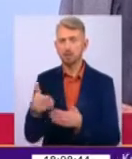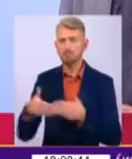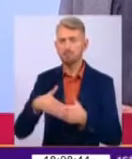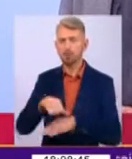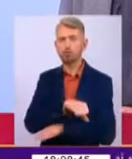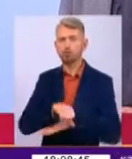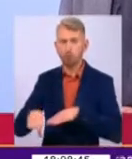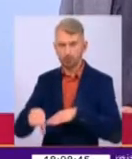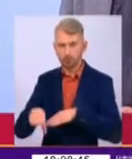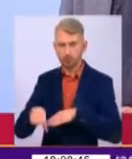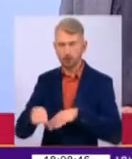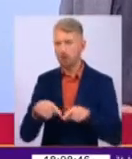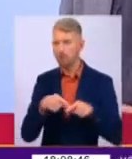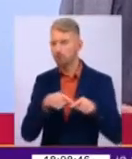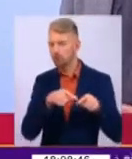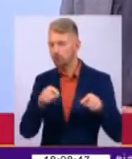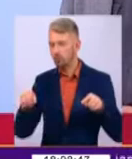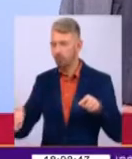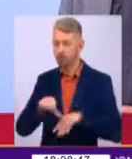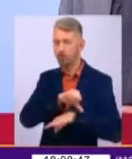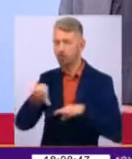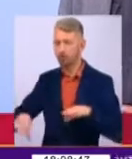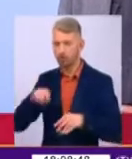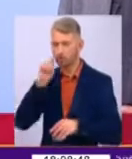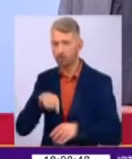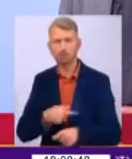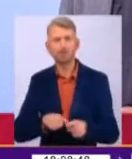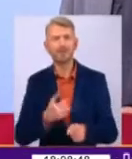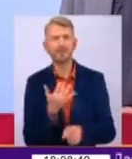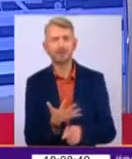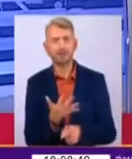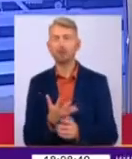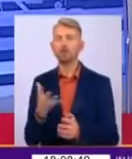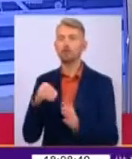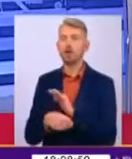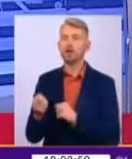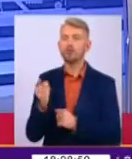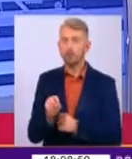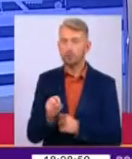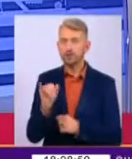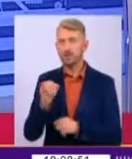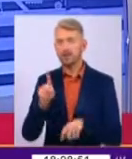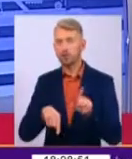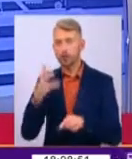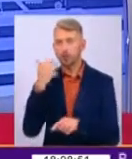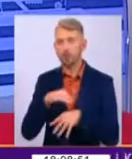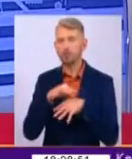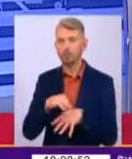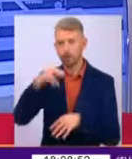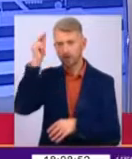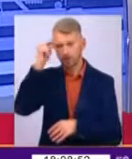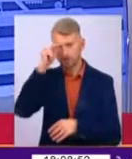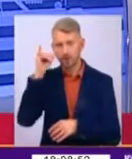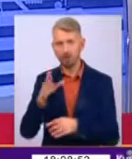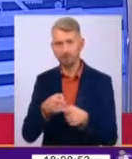прикордон, будемо казати, вздовж кордону з Україною, включаючи в тому числі і іноді, коли проводяться навчання